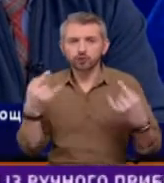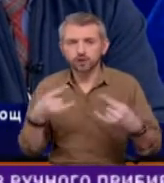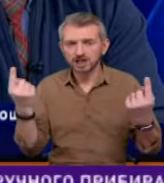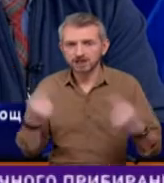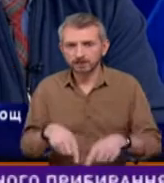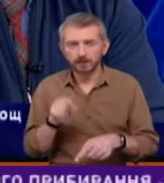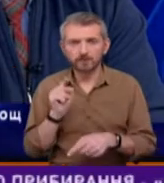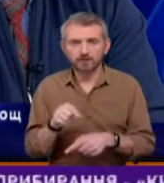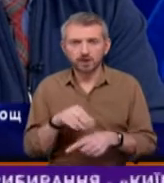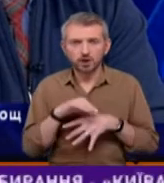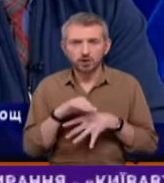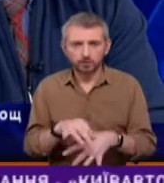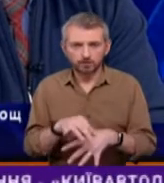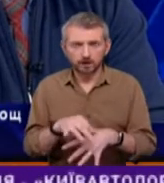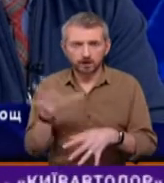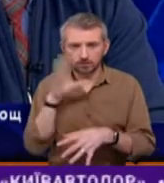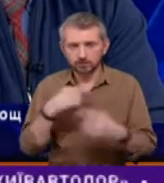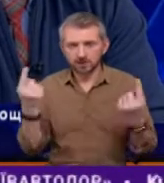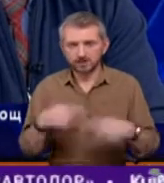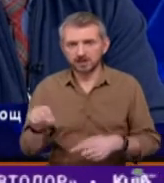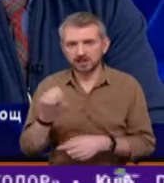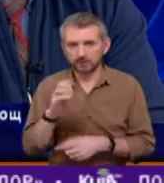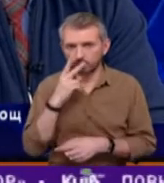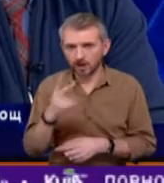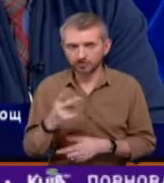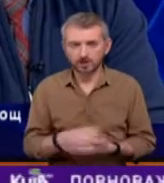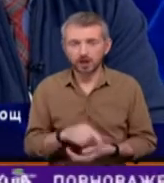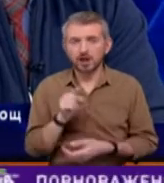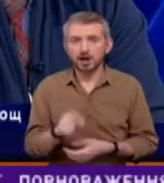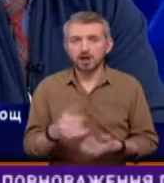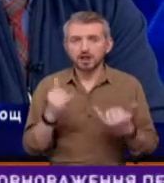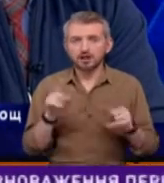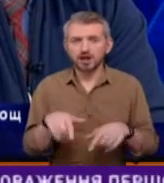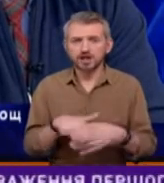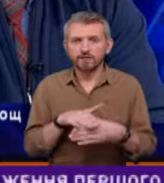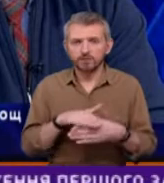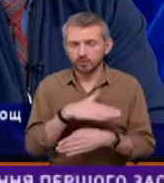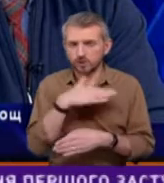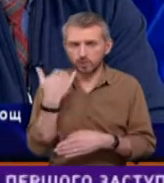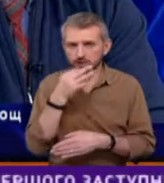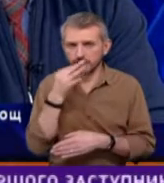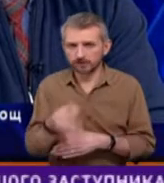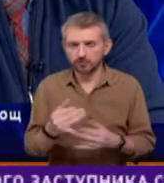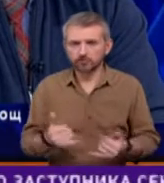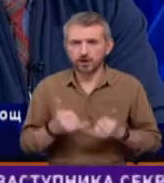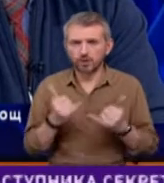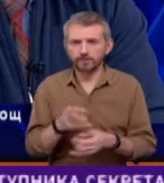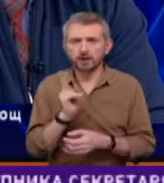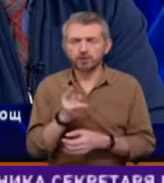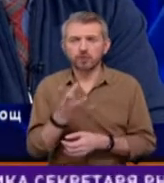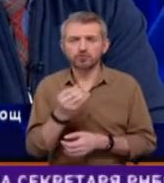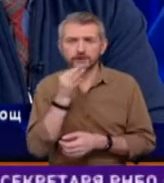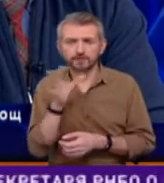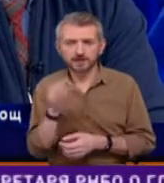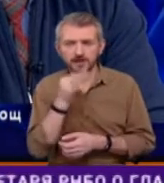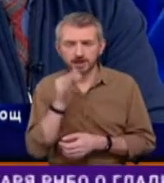вже зробив уже й завалити Євробачення. А ви от навіть фамілію не хочете назвати, шановний, який все сказав